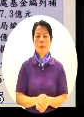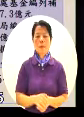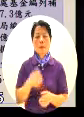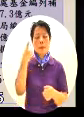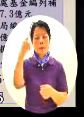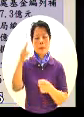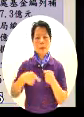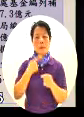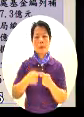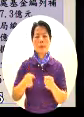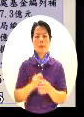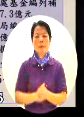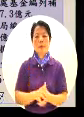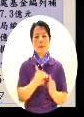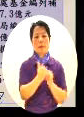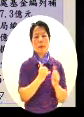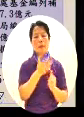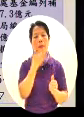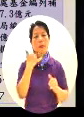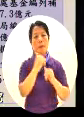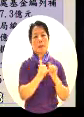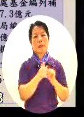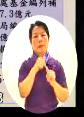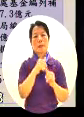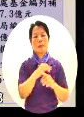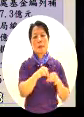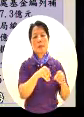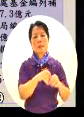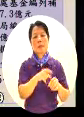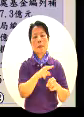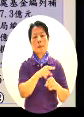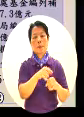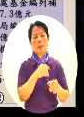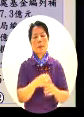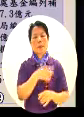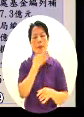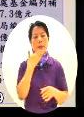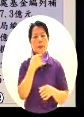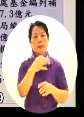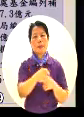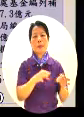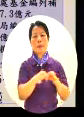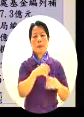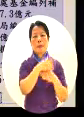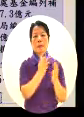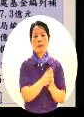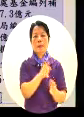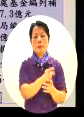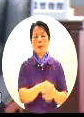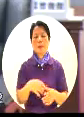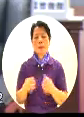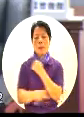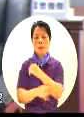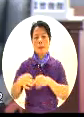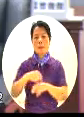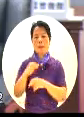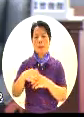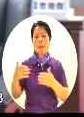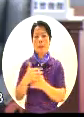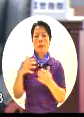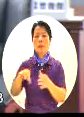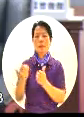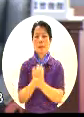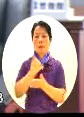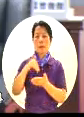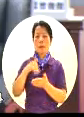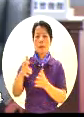年民营化以后呢，我们从你的基金跟我们交通局的预算里面哈，我